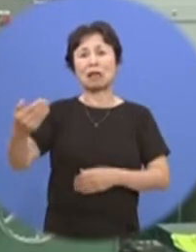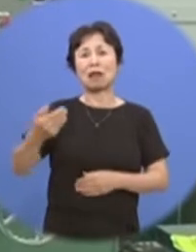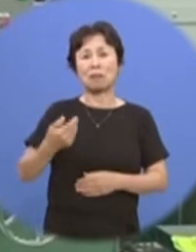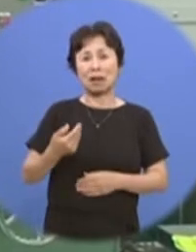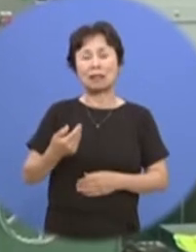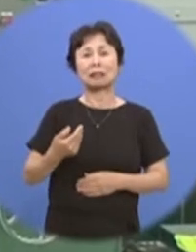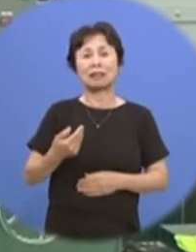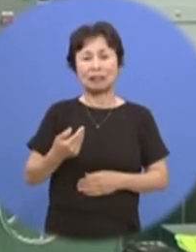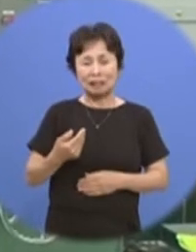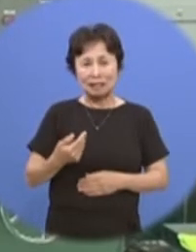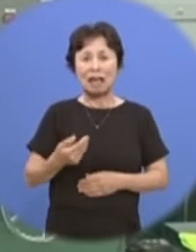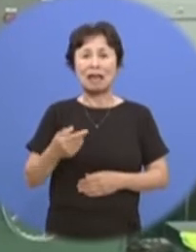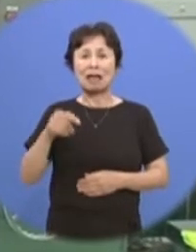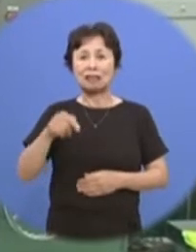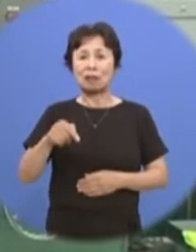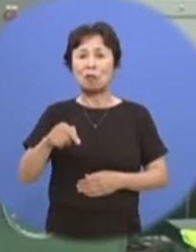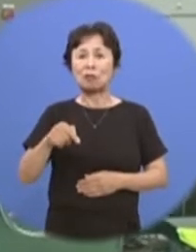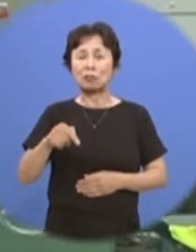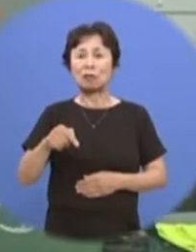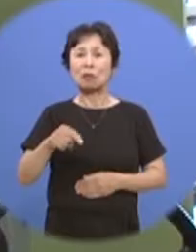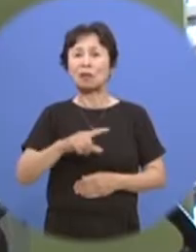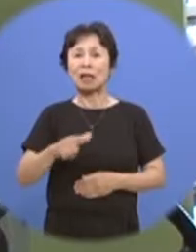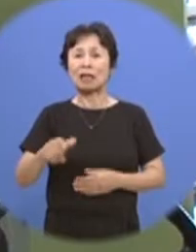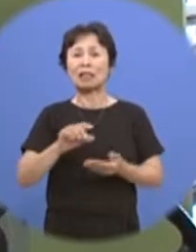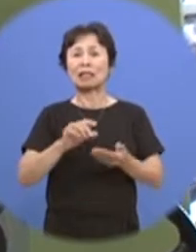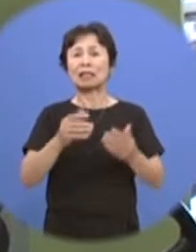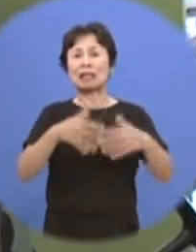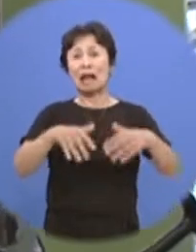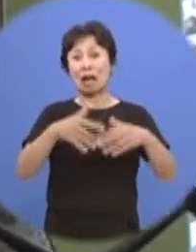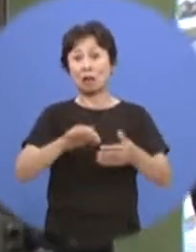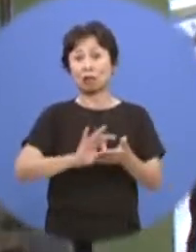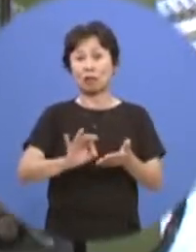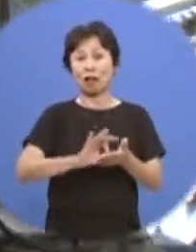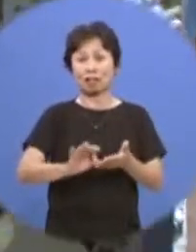ぜひともご活用いただければなと思います。